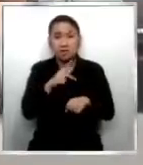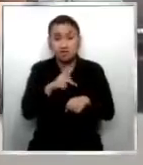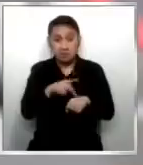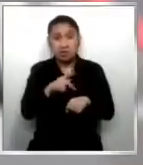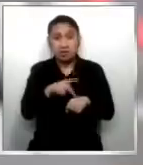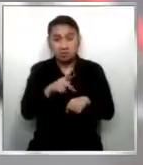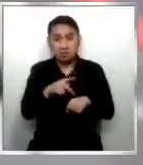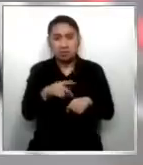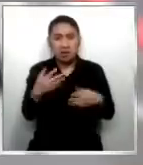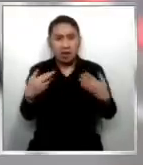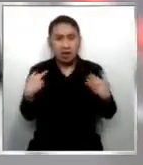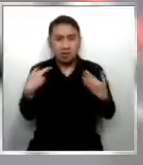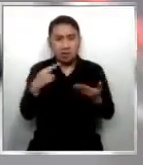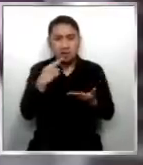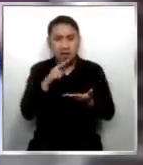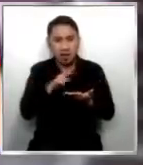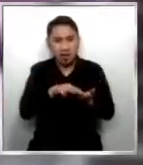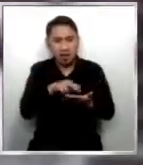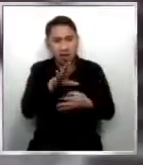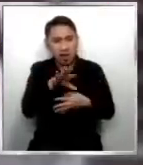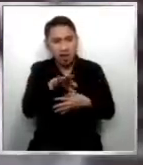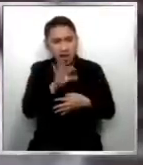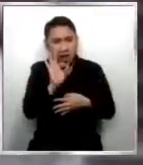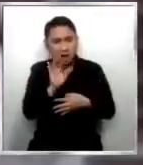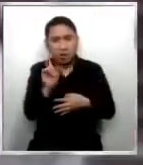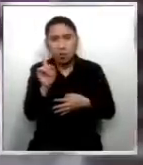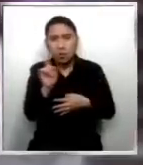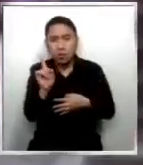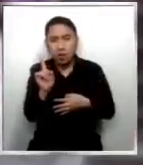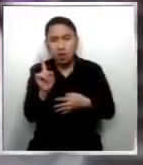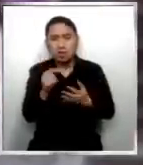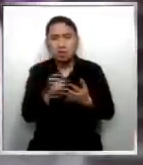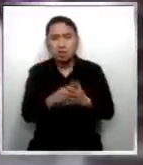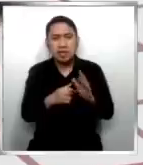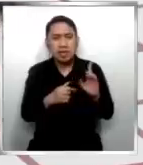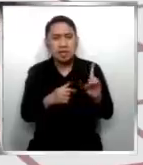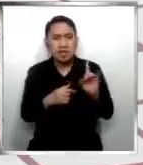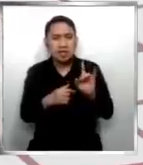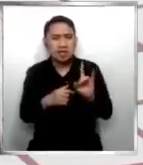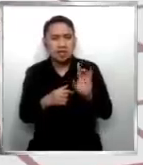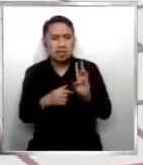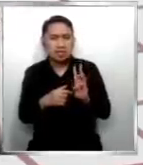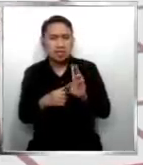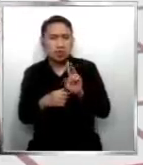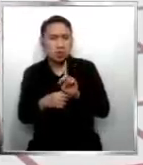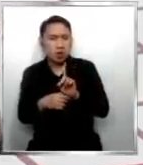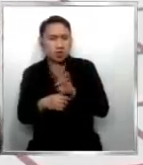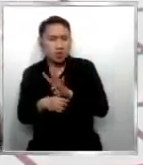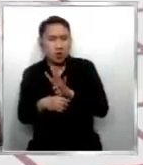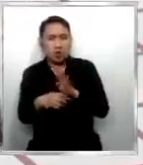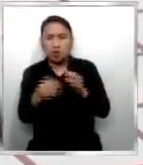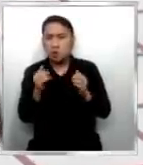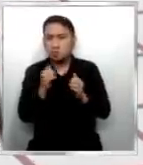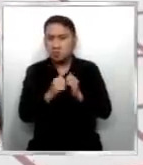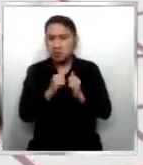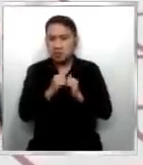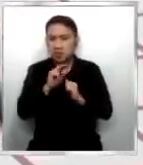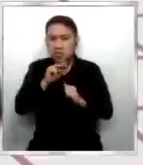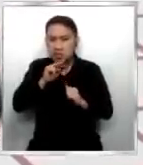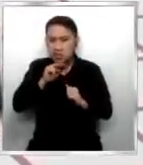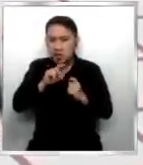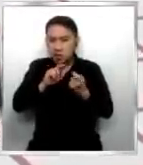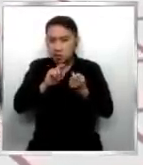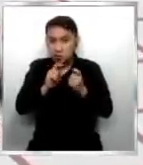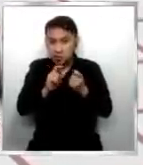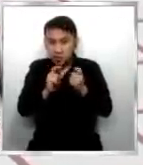na na-detect na rin nila ang tinatawag na D614G variant. Sa mutation na ito, nagkakaroon ng pagbabago